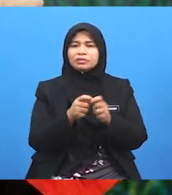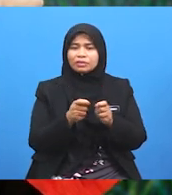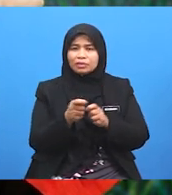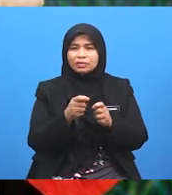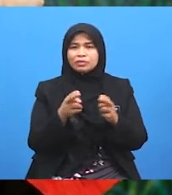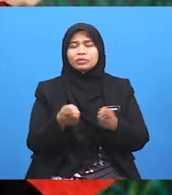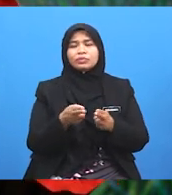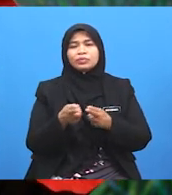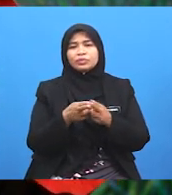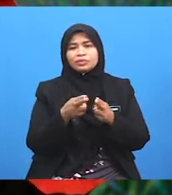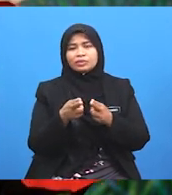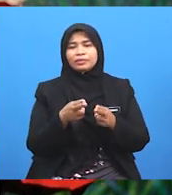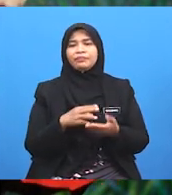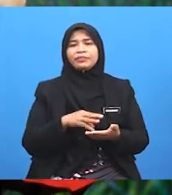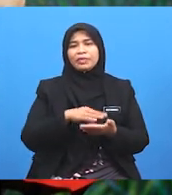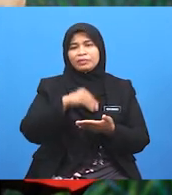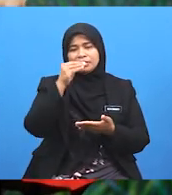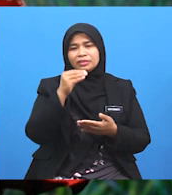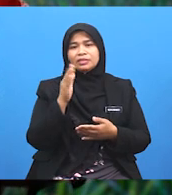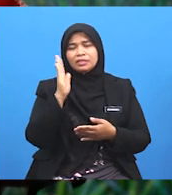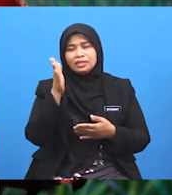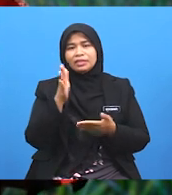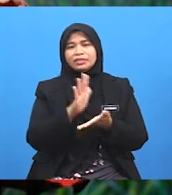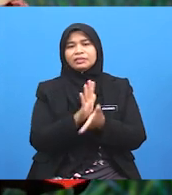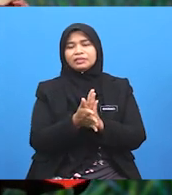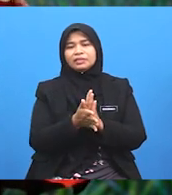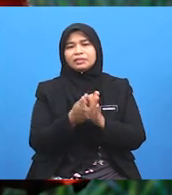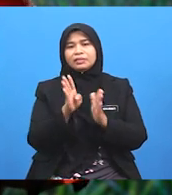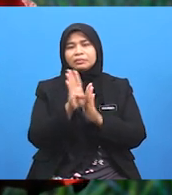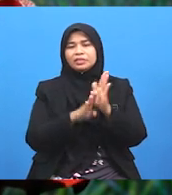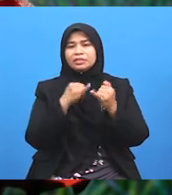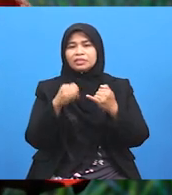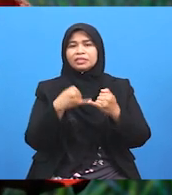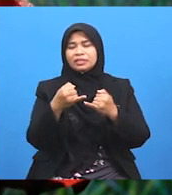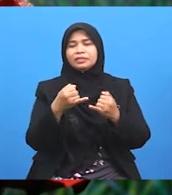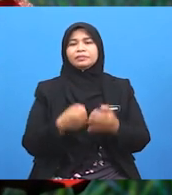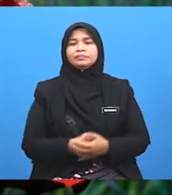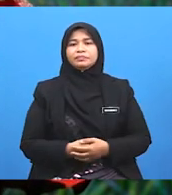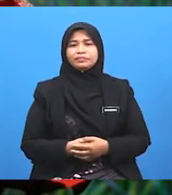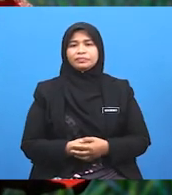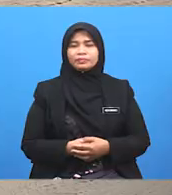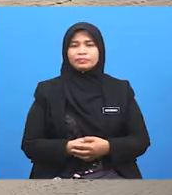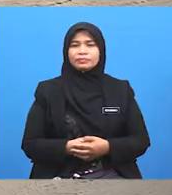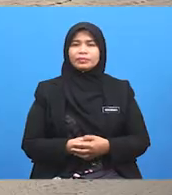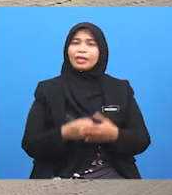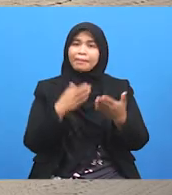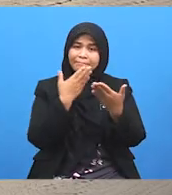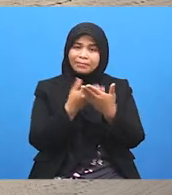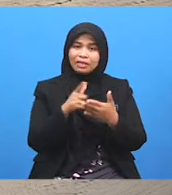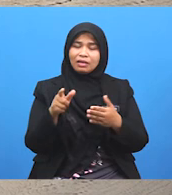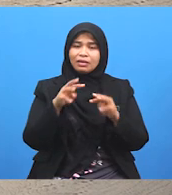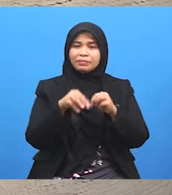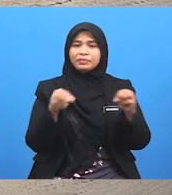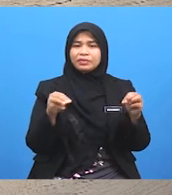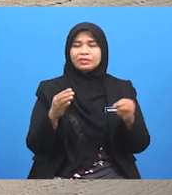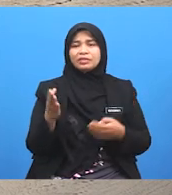berusaha, belajar akan menjadikan murid-murid berjaya dalam kehidupan. Baiklah